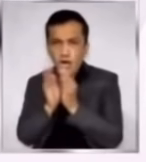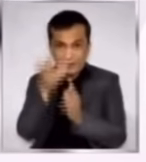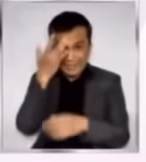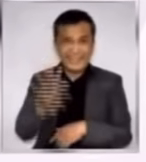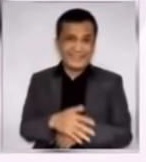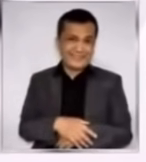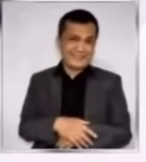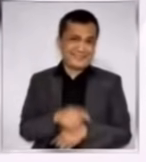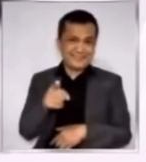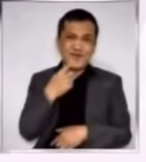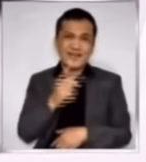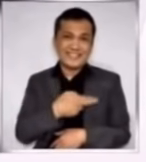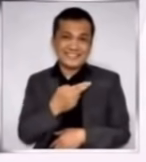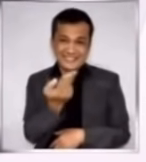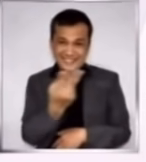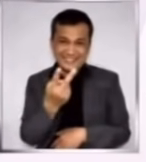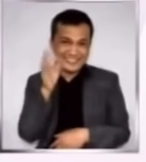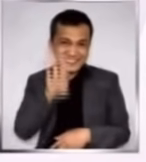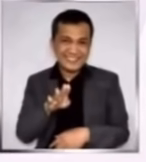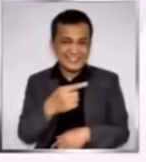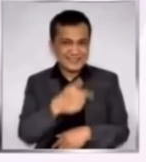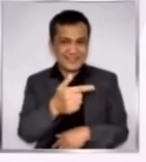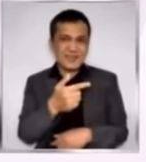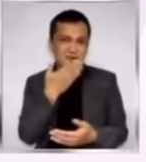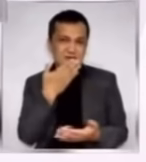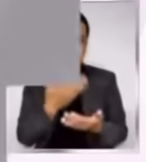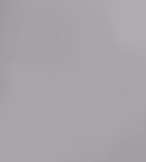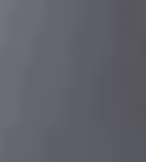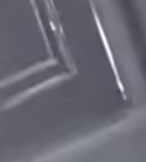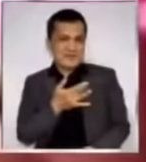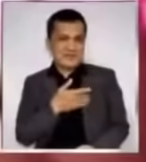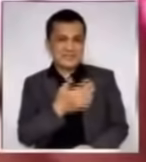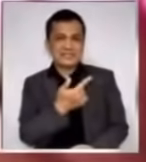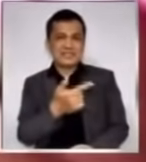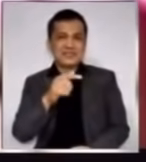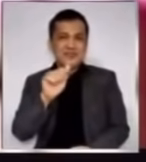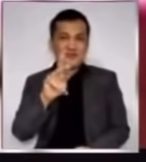na magkapatid? Yan ang pampag-good vibes ni Aubrey Karampe.